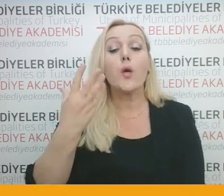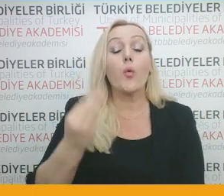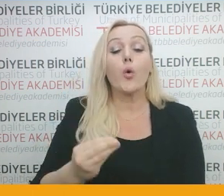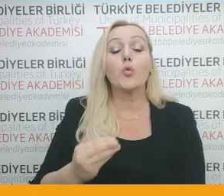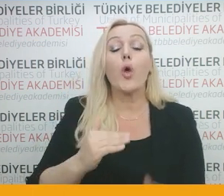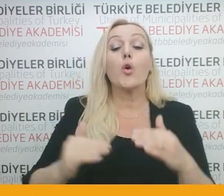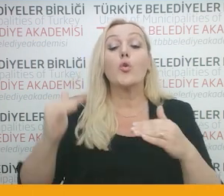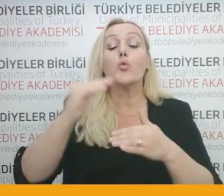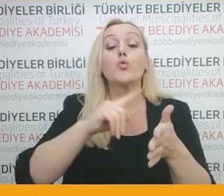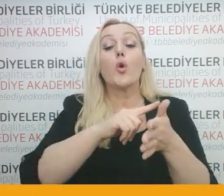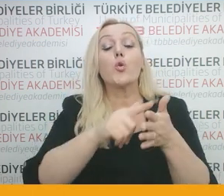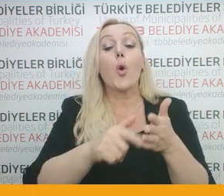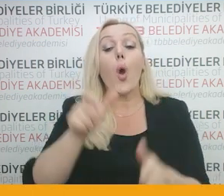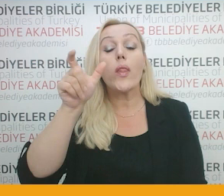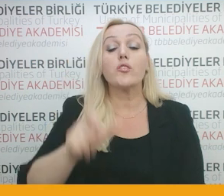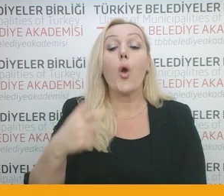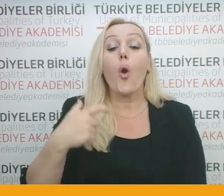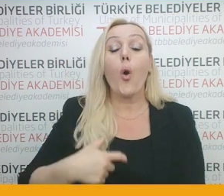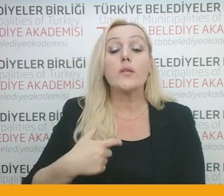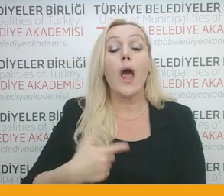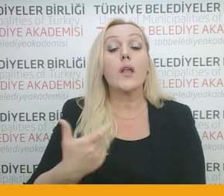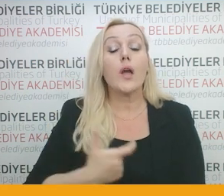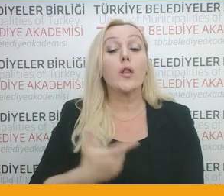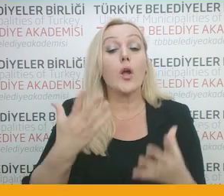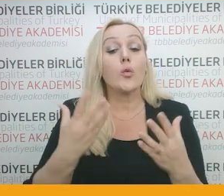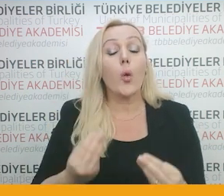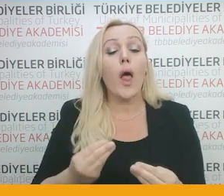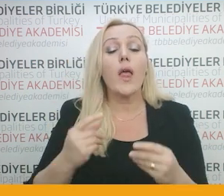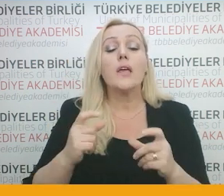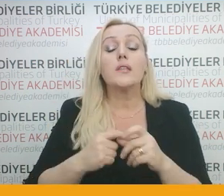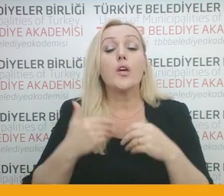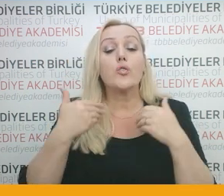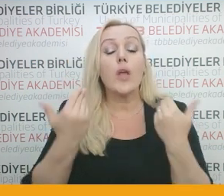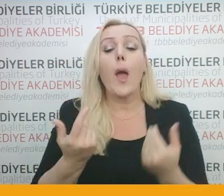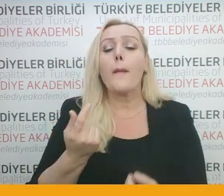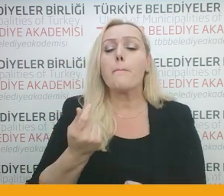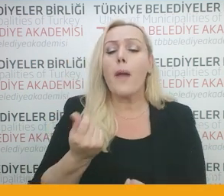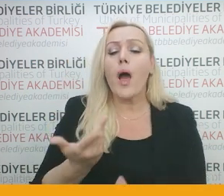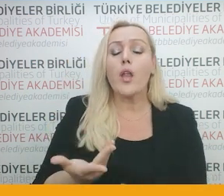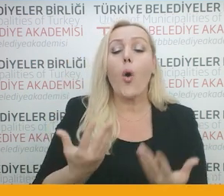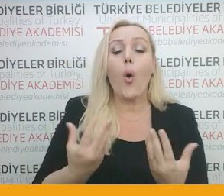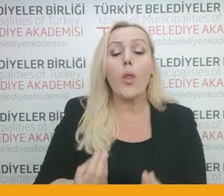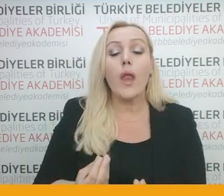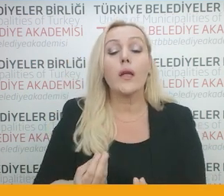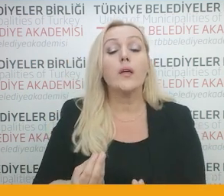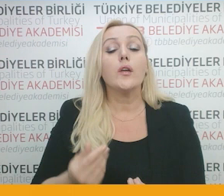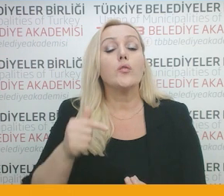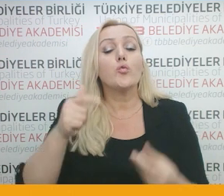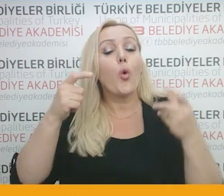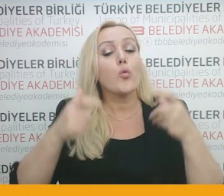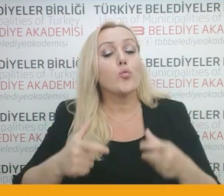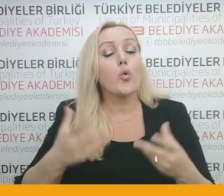yöneticilerin özel kanunlardan doğan Sayıştay'a karşı mali sorumlulukları olabileceği gibi münferit bir olayda sorumluluklarına hükmedilmesi gerekebilir. Bu konuyu